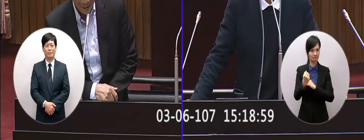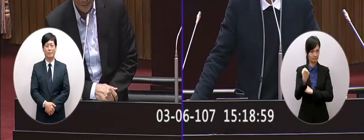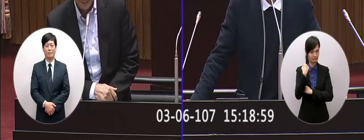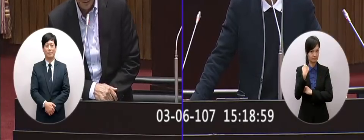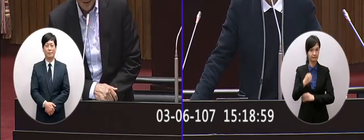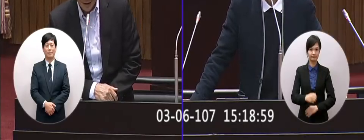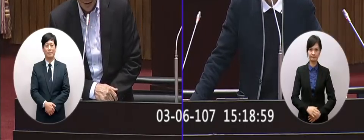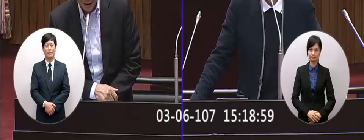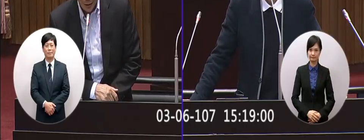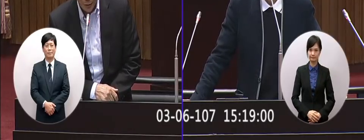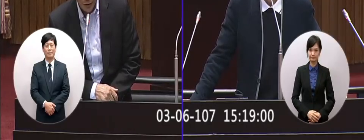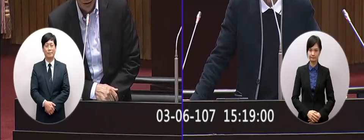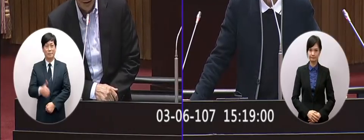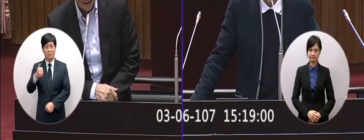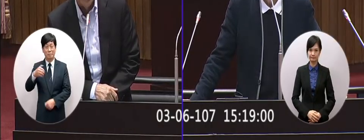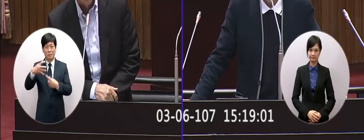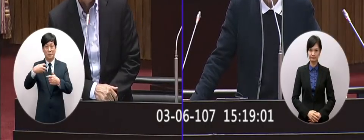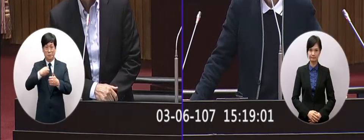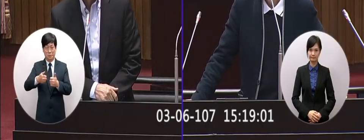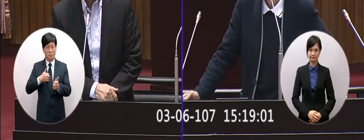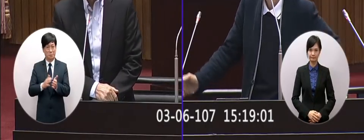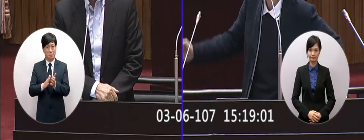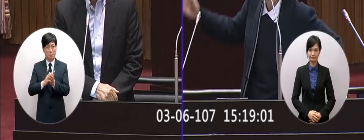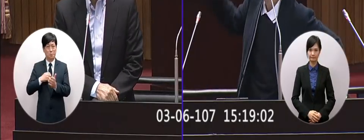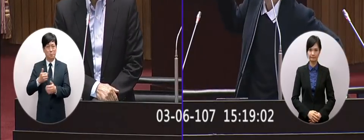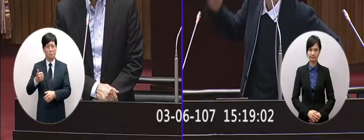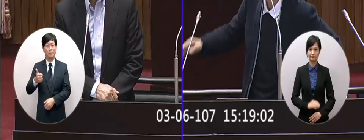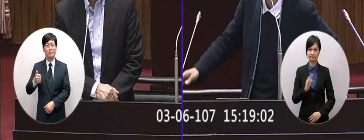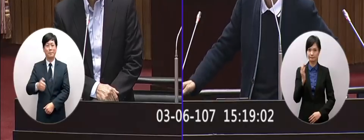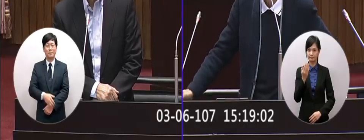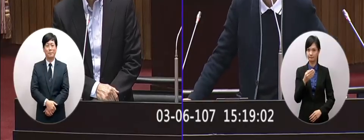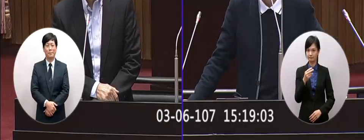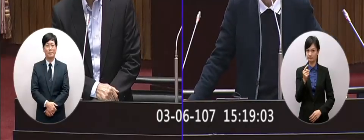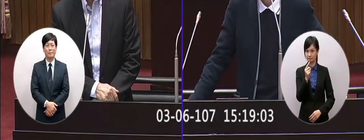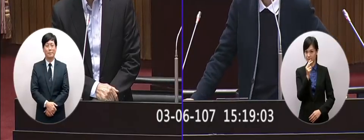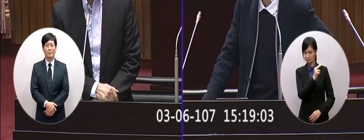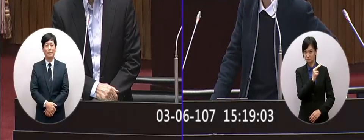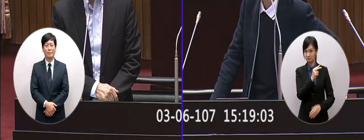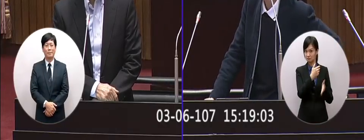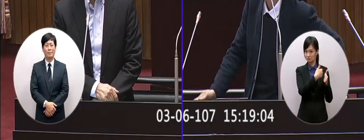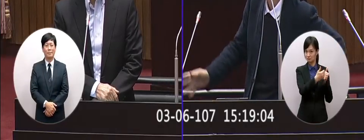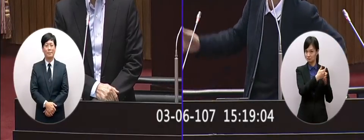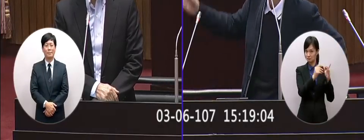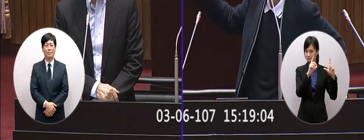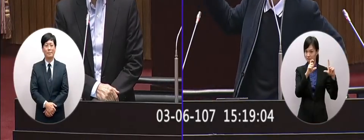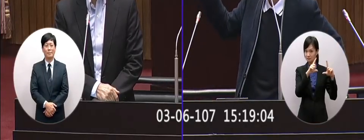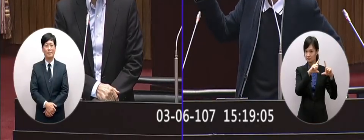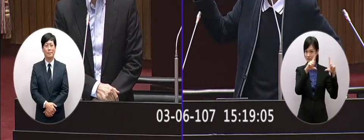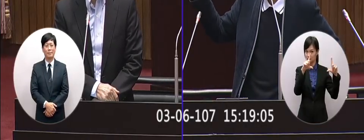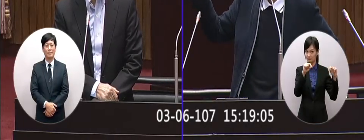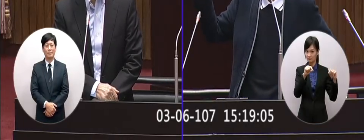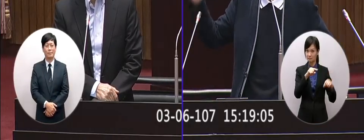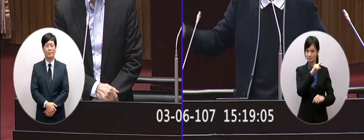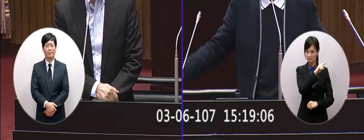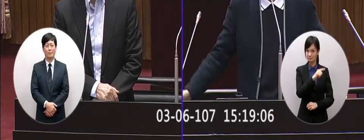哦，感谢总议员的肯定啦。 你看遐图片吼，遐图片底摆吼，